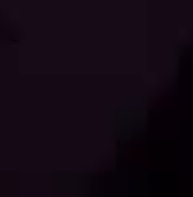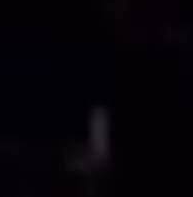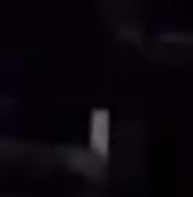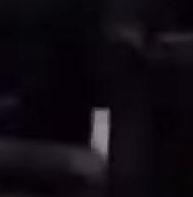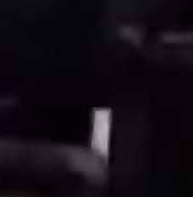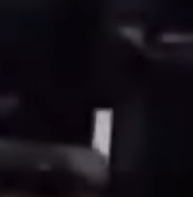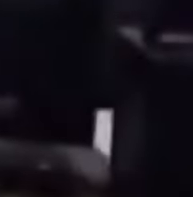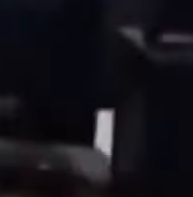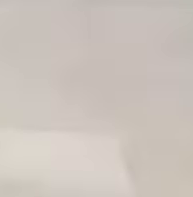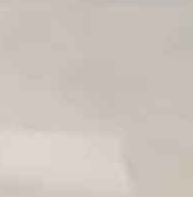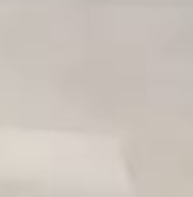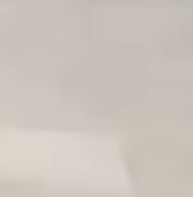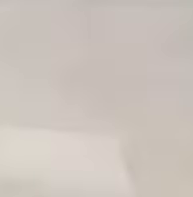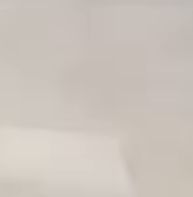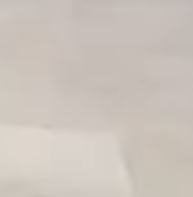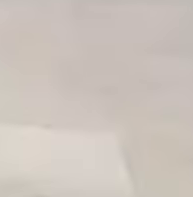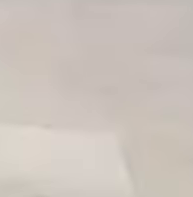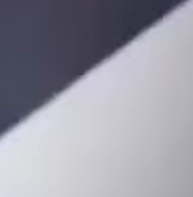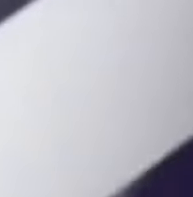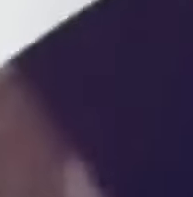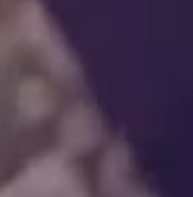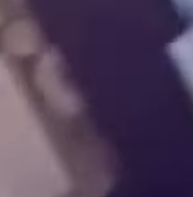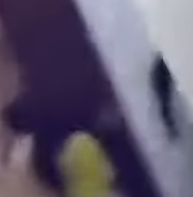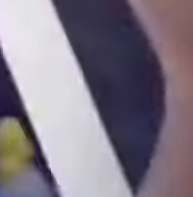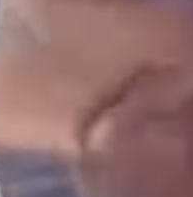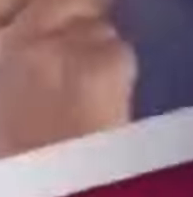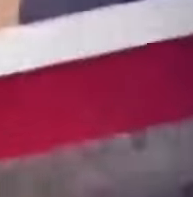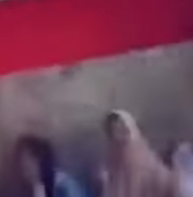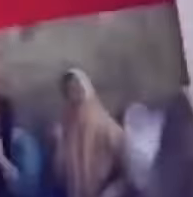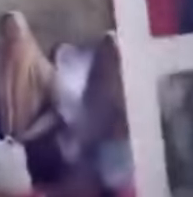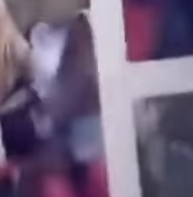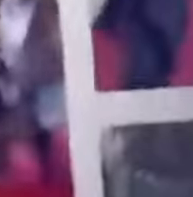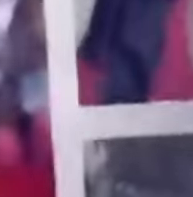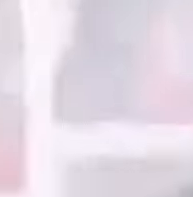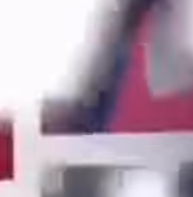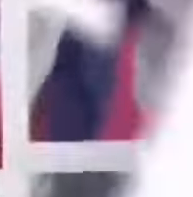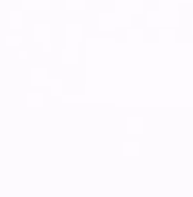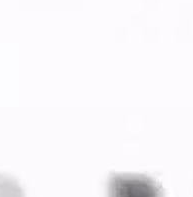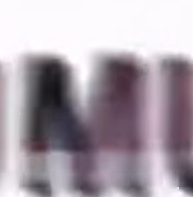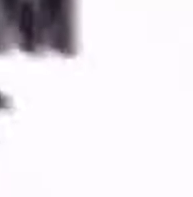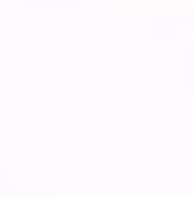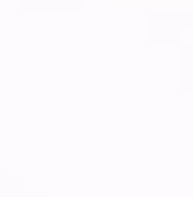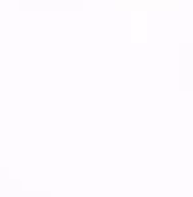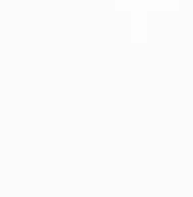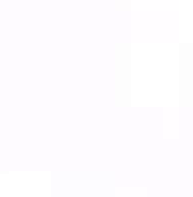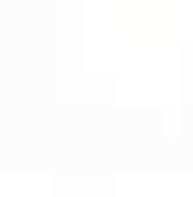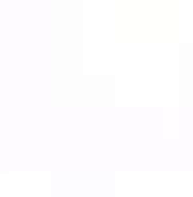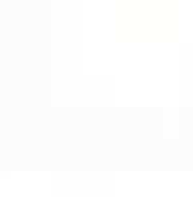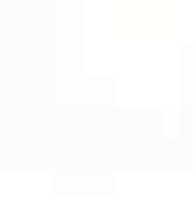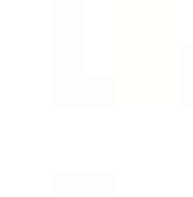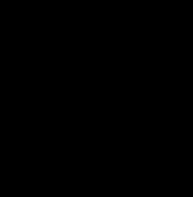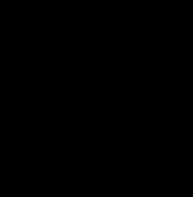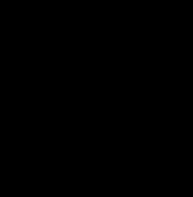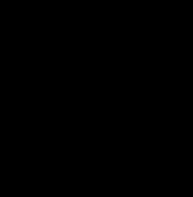lapisan. Saya akan mencoba. Siap, mencoblos. Kami akan mencoblos.